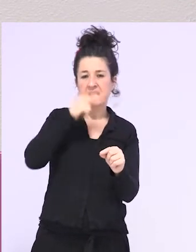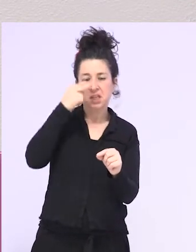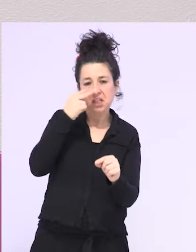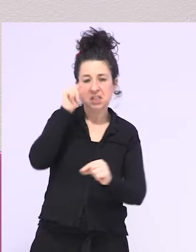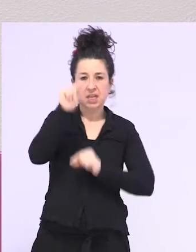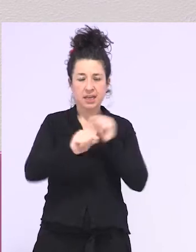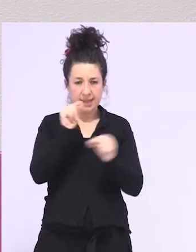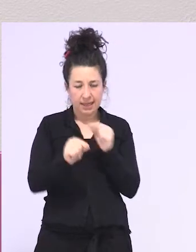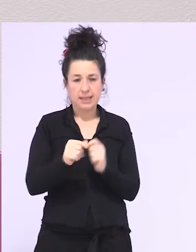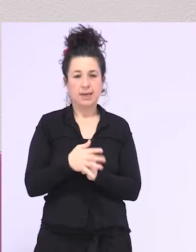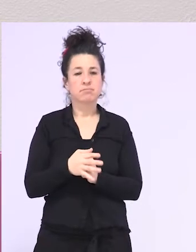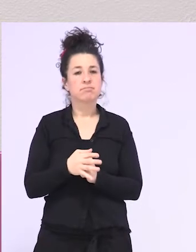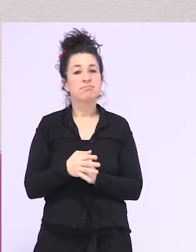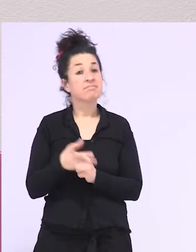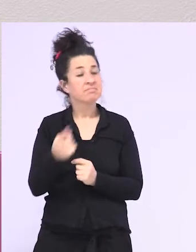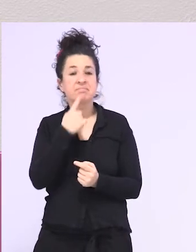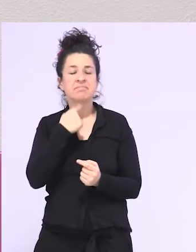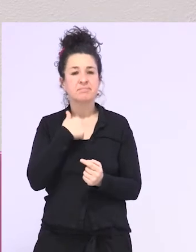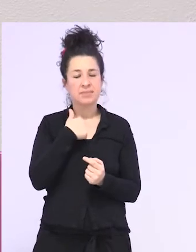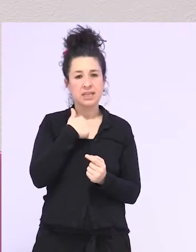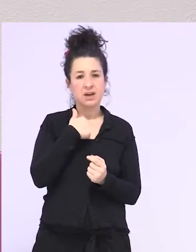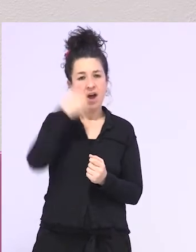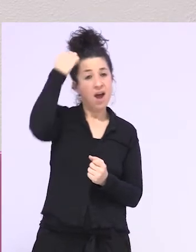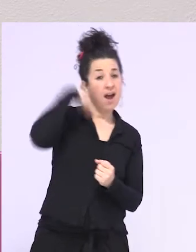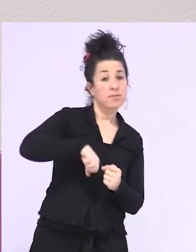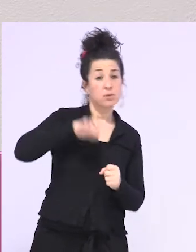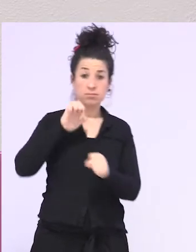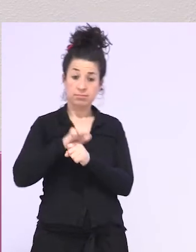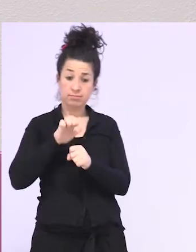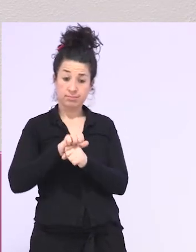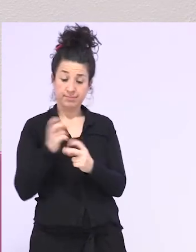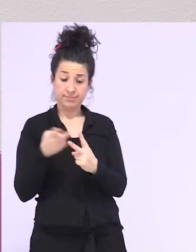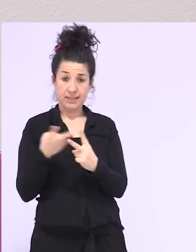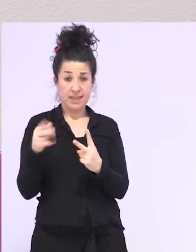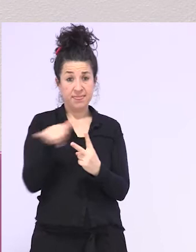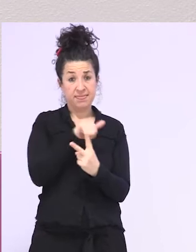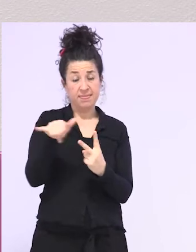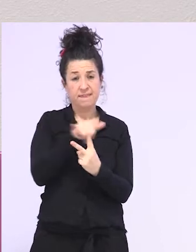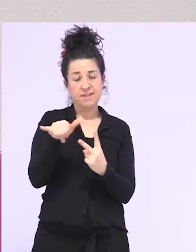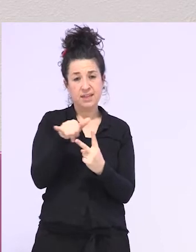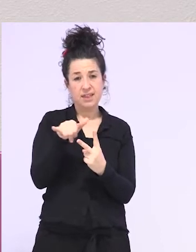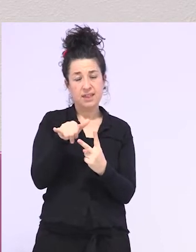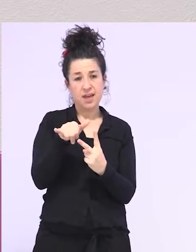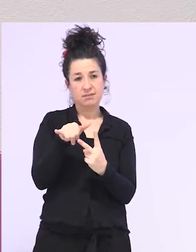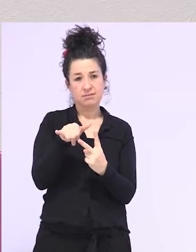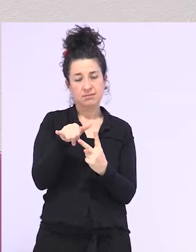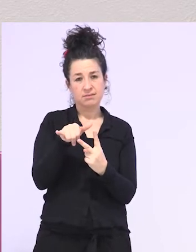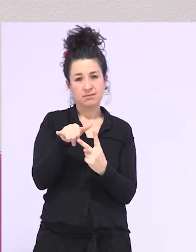berak esaten zidan, abusuaren eta erasoaren arteko bereizketa horrek badauzka indarkeria ulertzeko